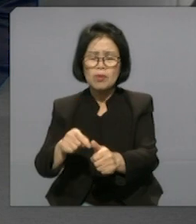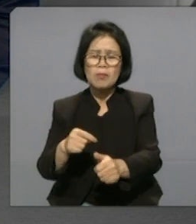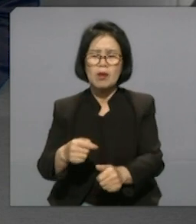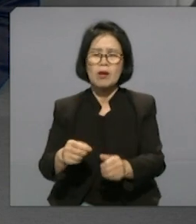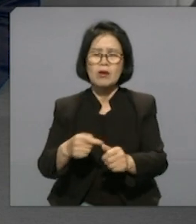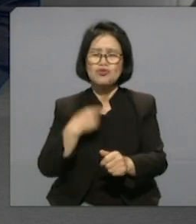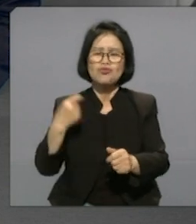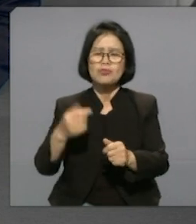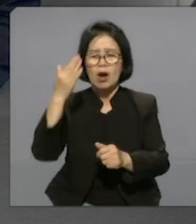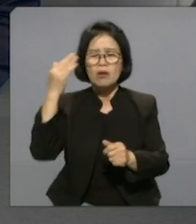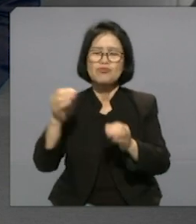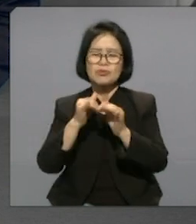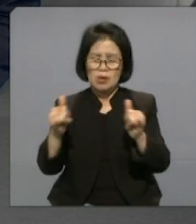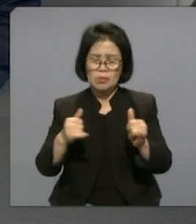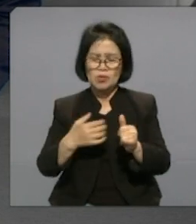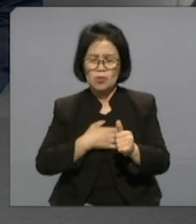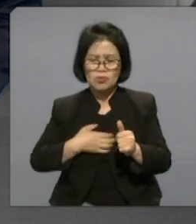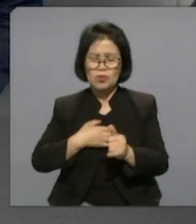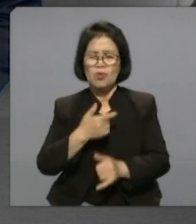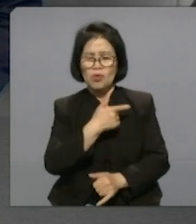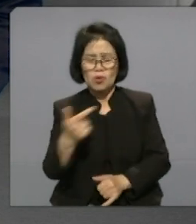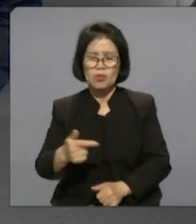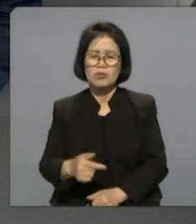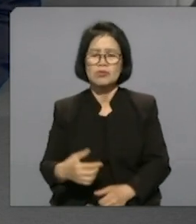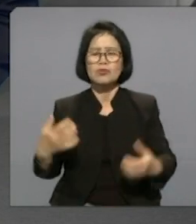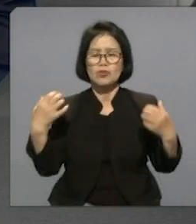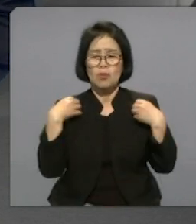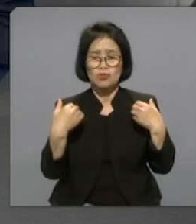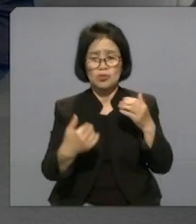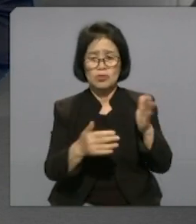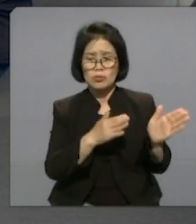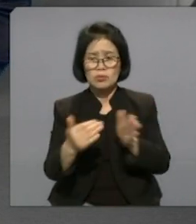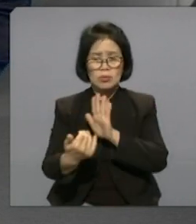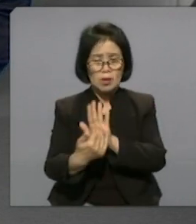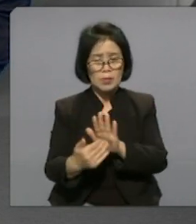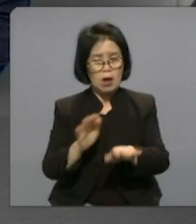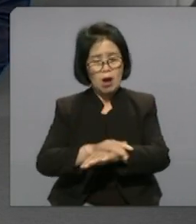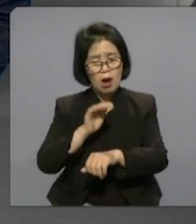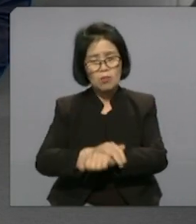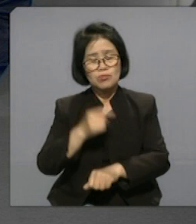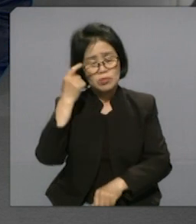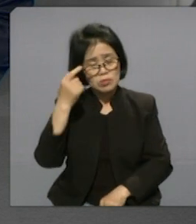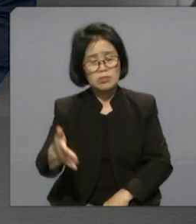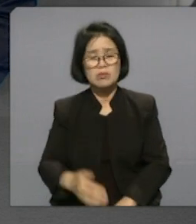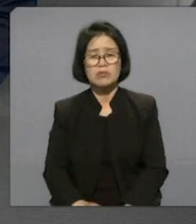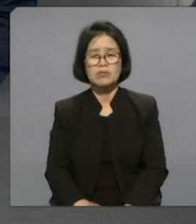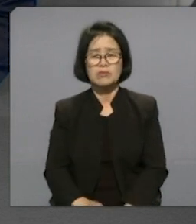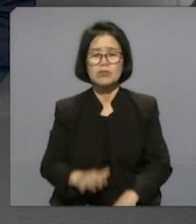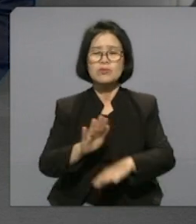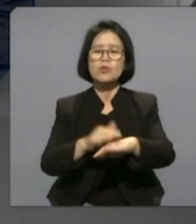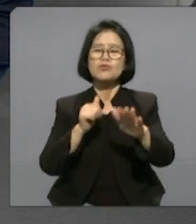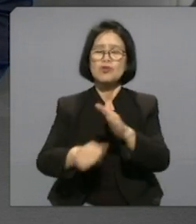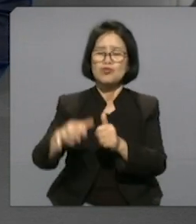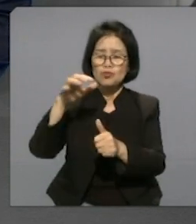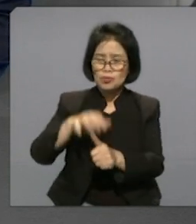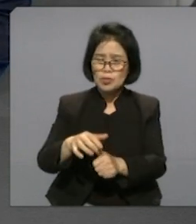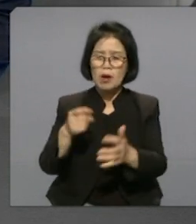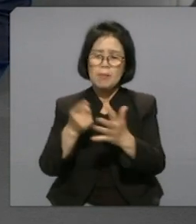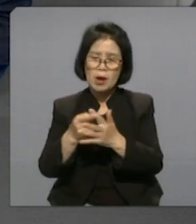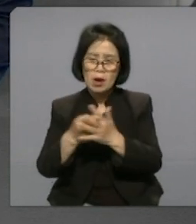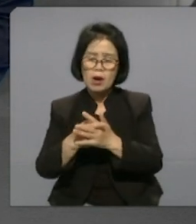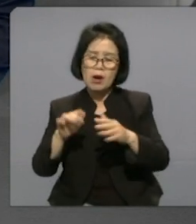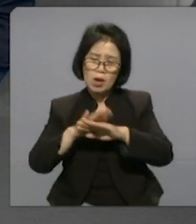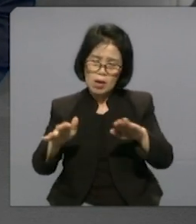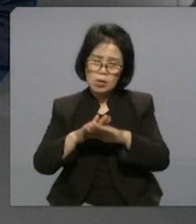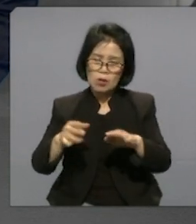큰데 우리 정부 이에 대해 대비를 하고 있는지 묻지 않을 수 없습니다. 손준호 선수 구금 사태 파악 및 해결 여부에 국민